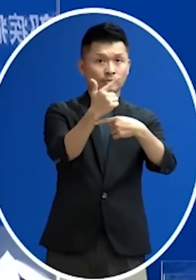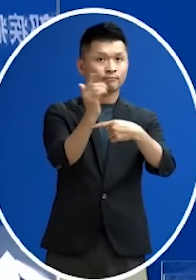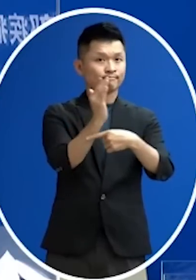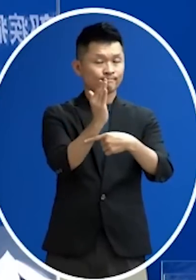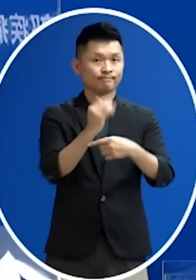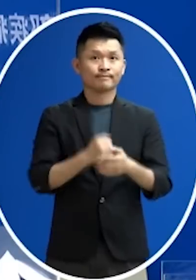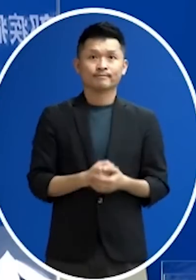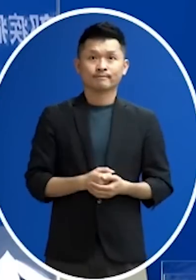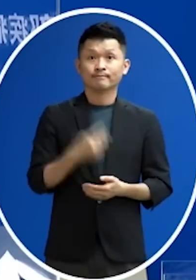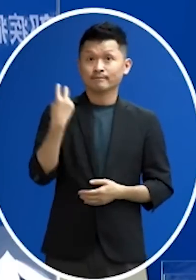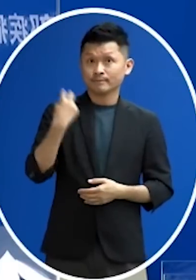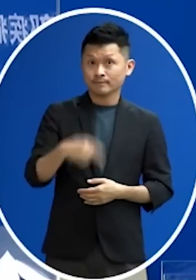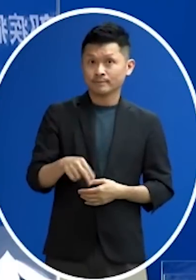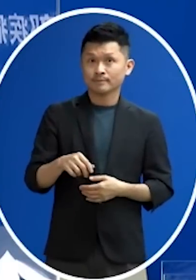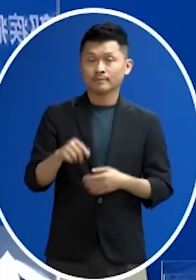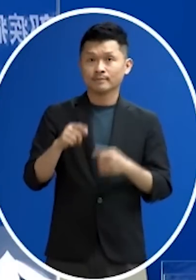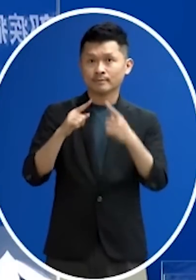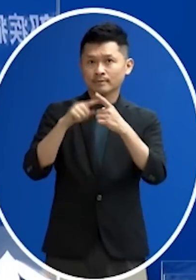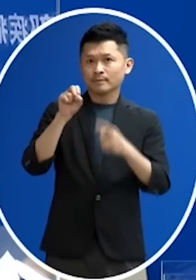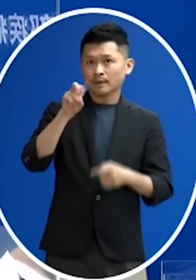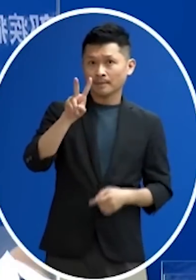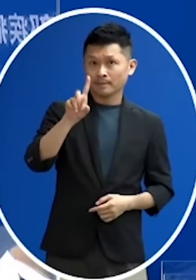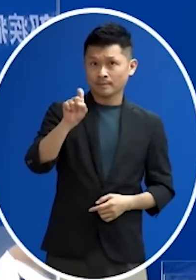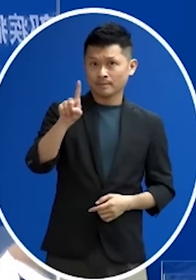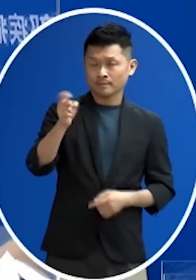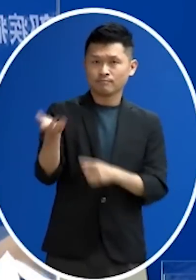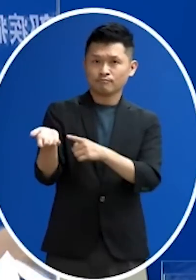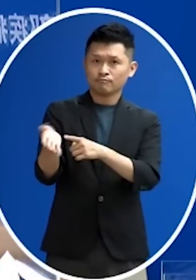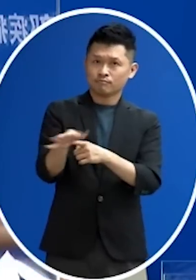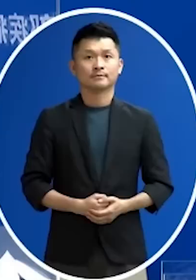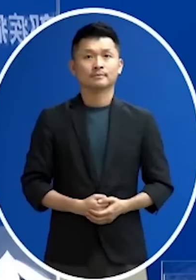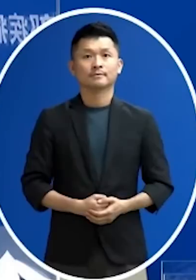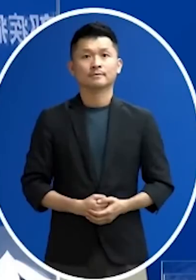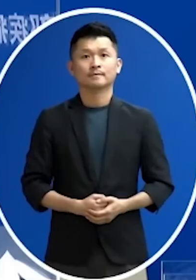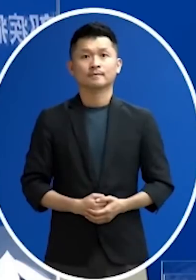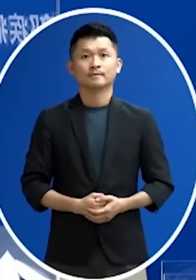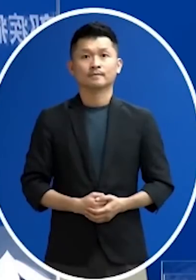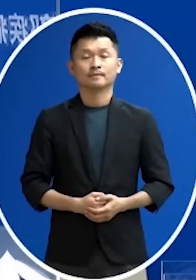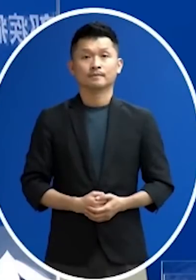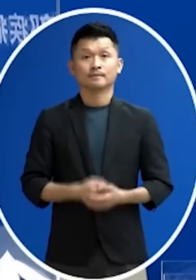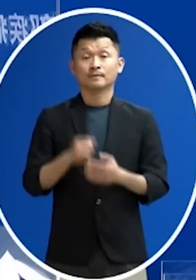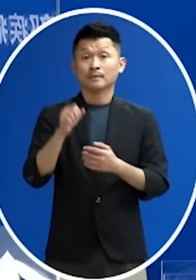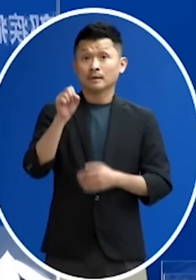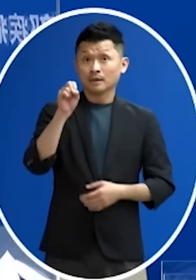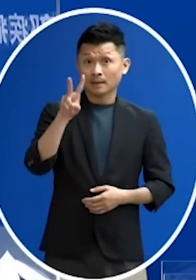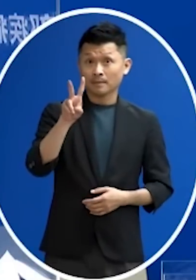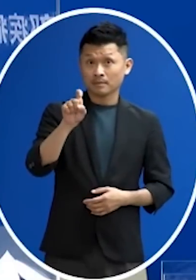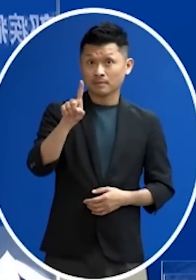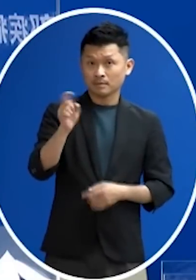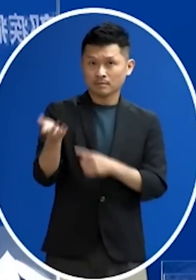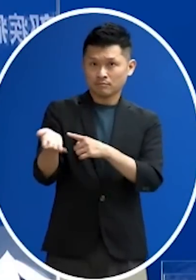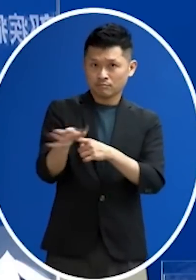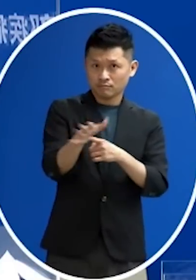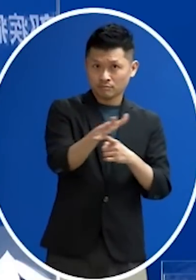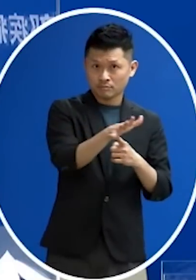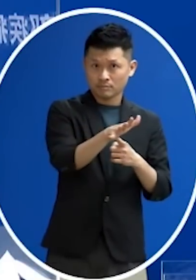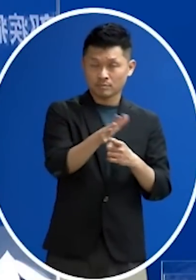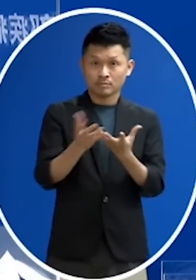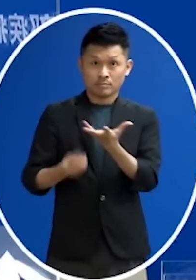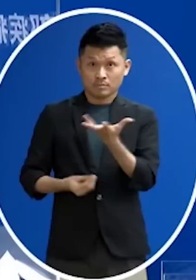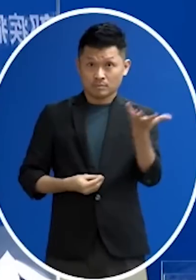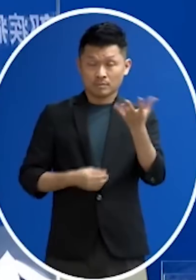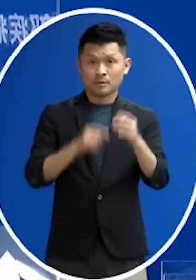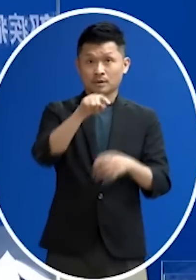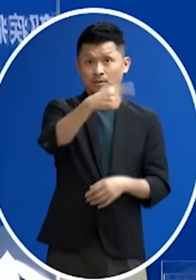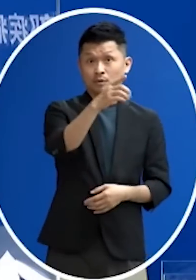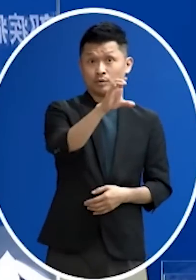右，另外还有211例的死亡个案。211例的死亡个案当中，有198位